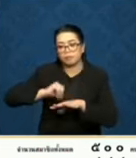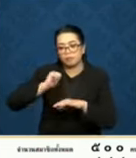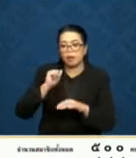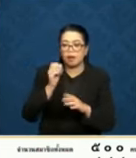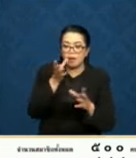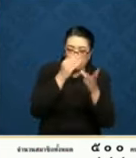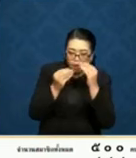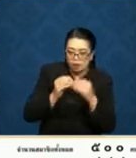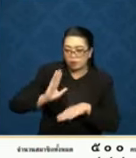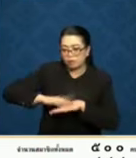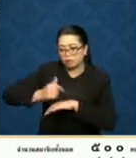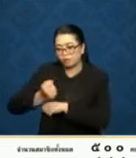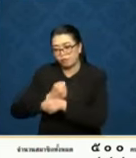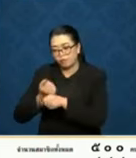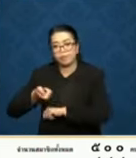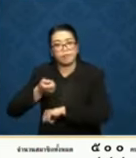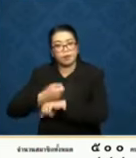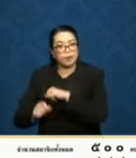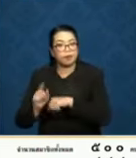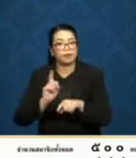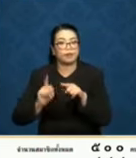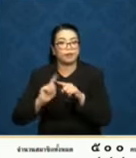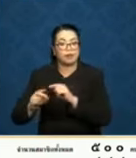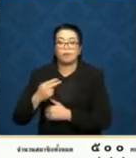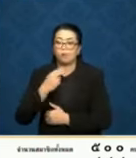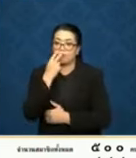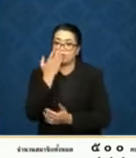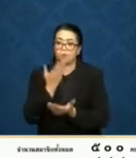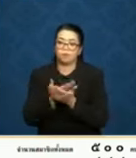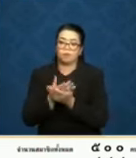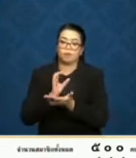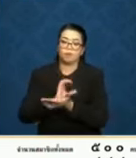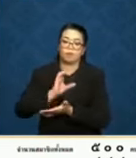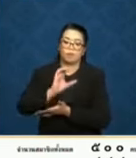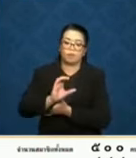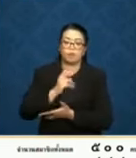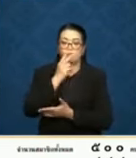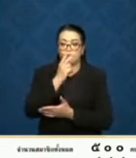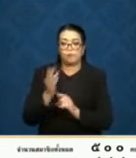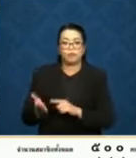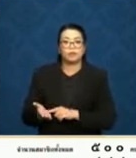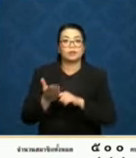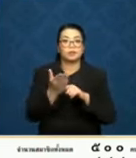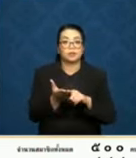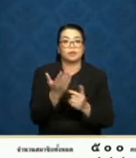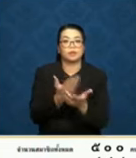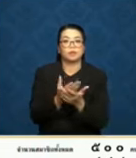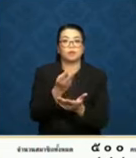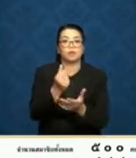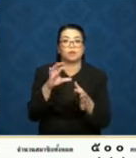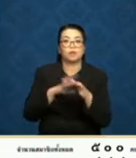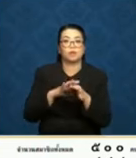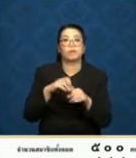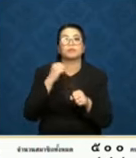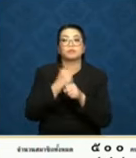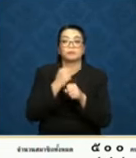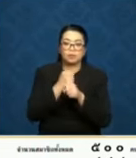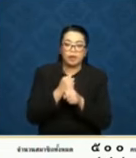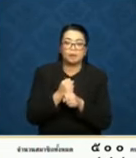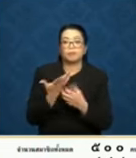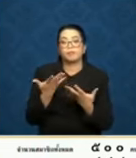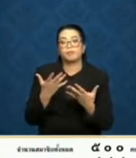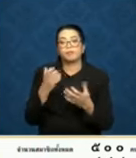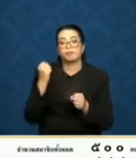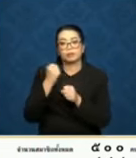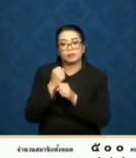เราพู Christianน่าว whenผมไปดใดประมาณที่กะฐมศึษาเสนอข้ไปเรื่องของการทำคอนเทนส์เรื่อง